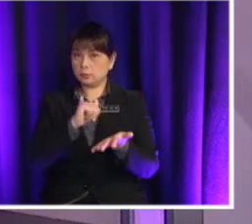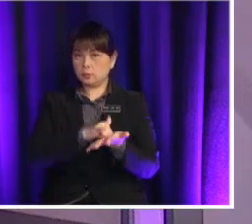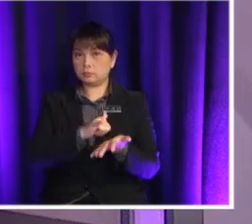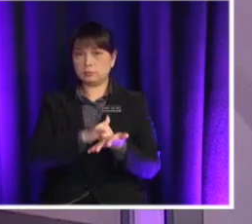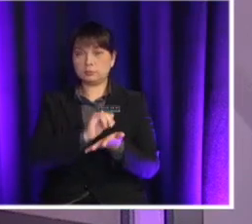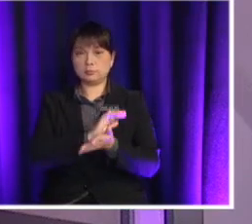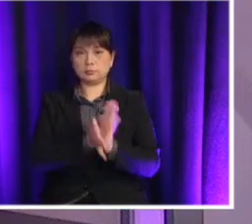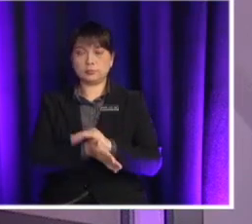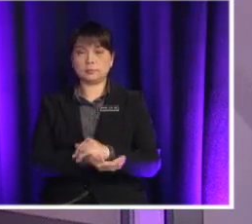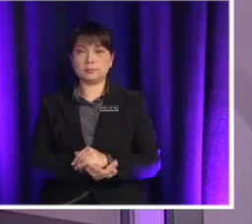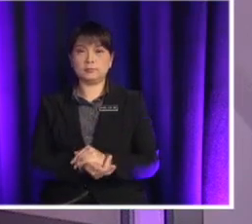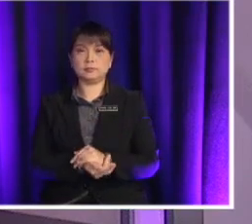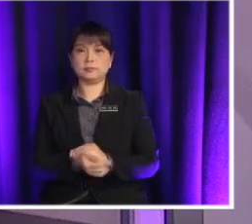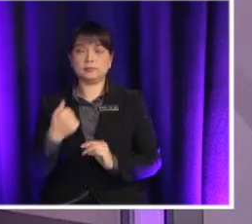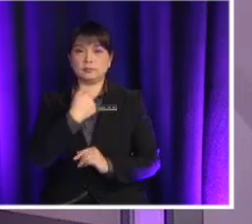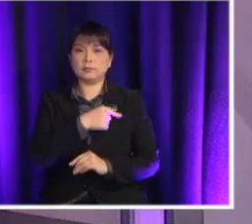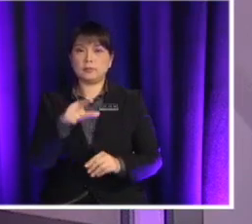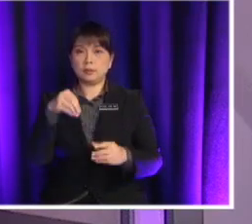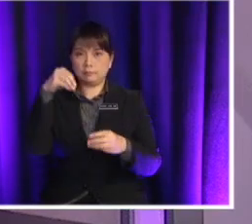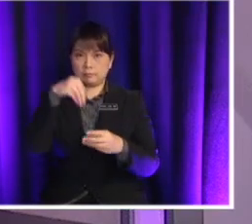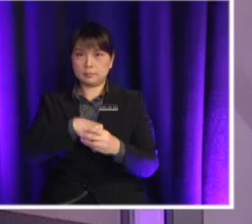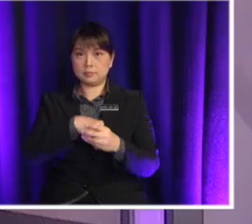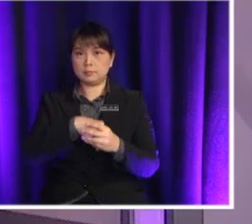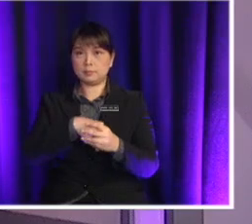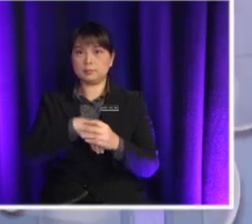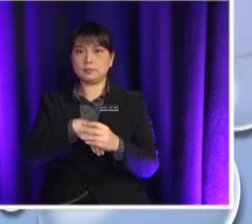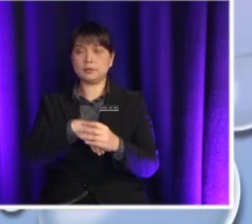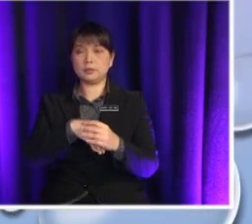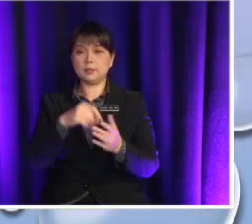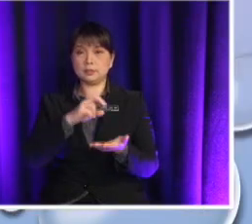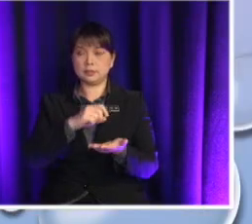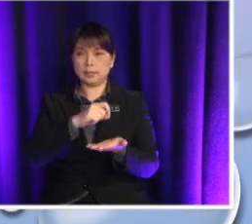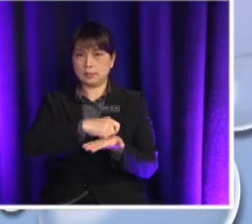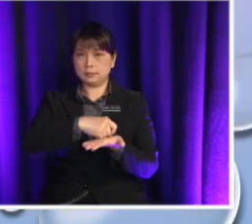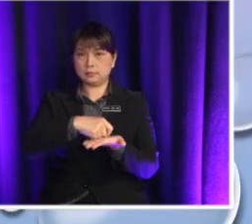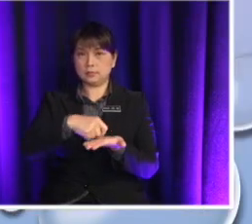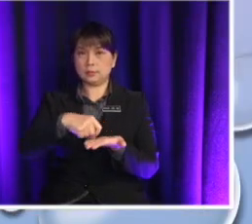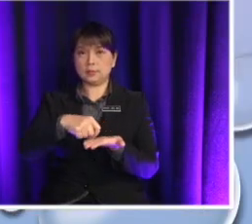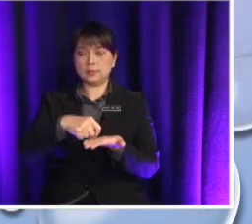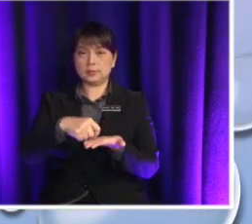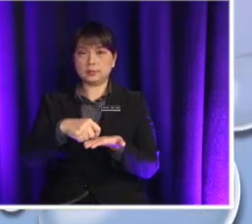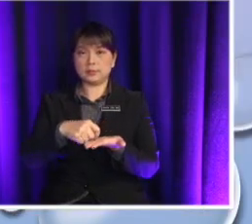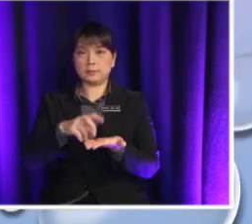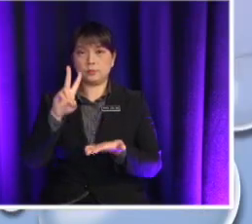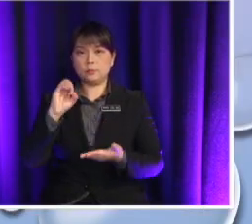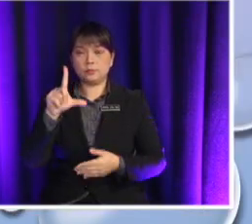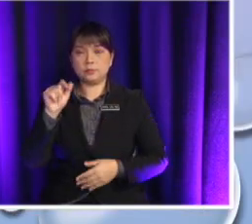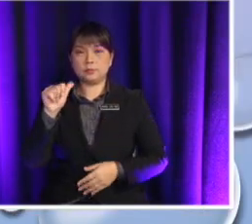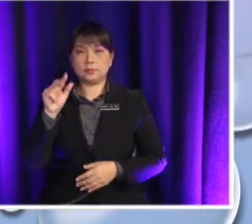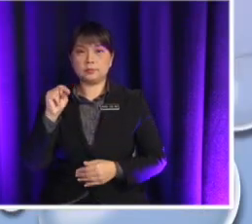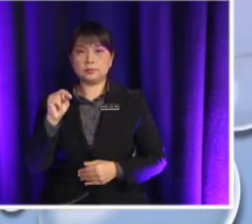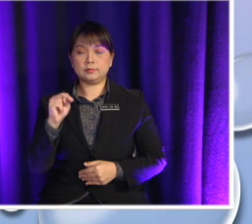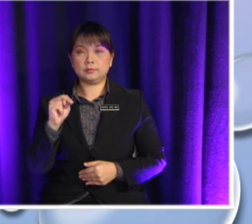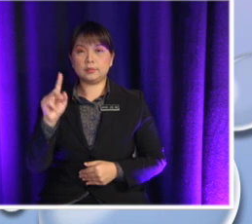kita masukkan. Okey, so kita catatkan bacaan voltan yang kita dapat tadi. Contohnya, kita kata tadi Swiss